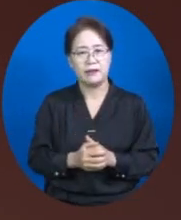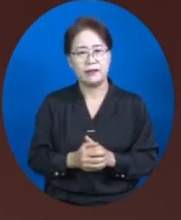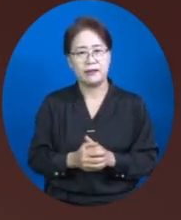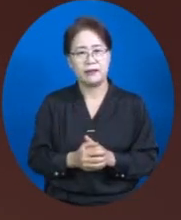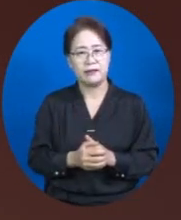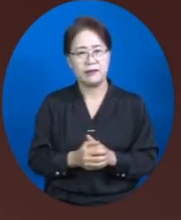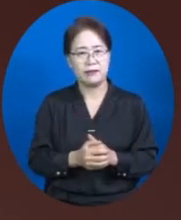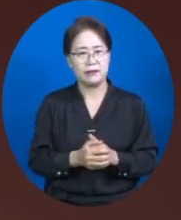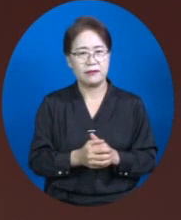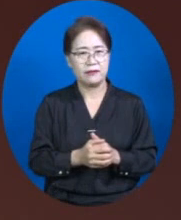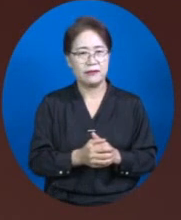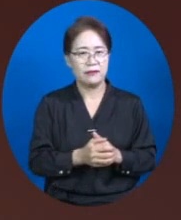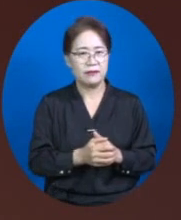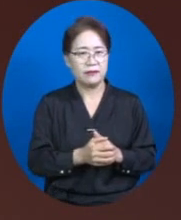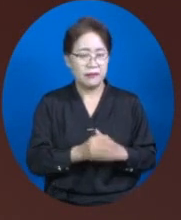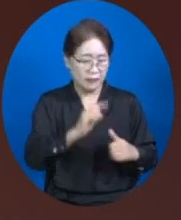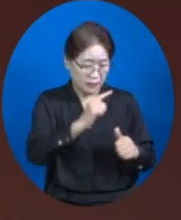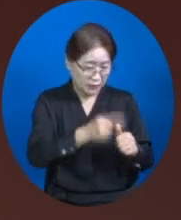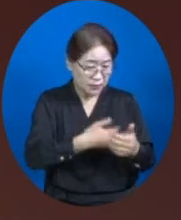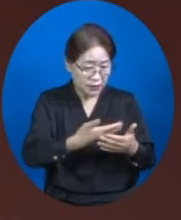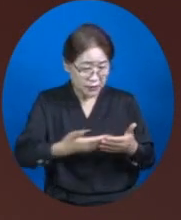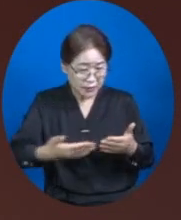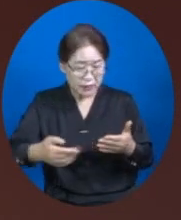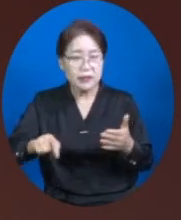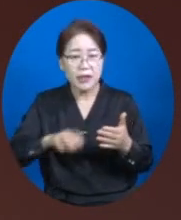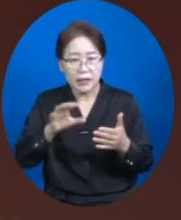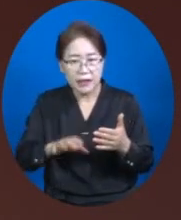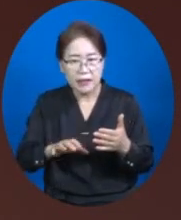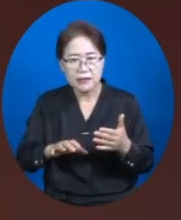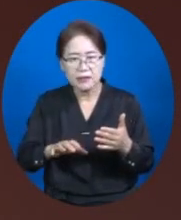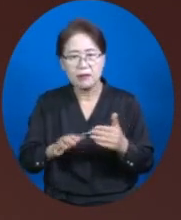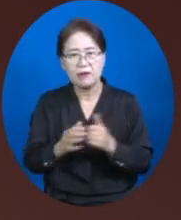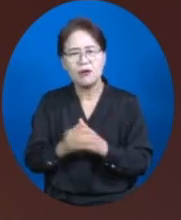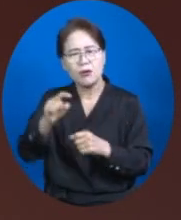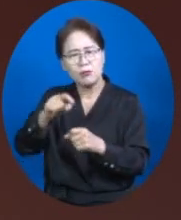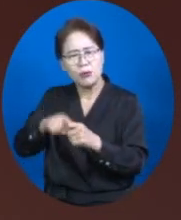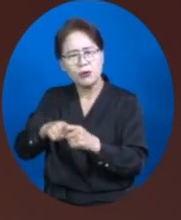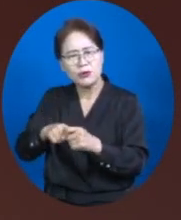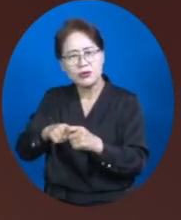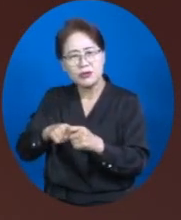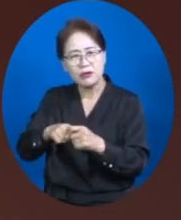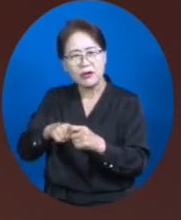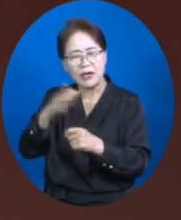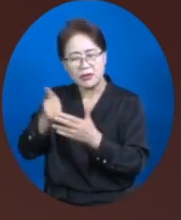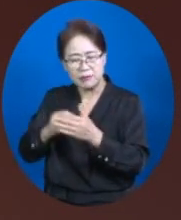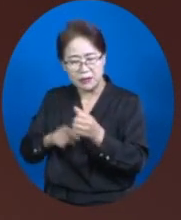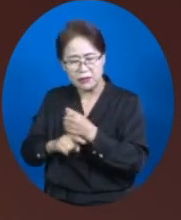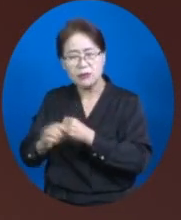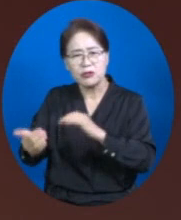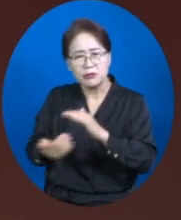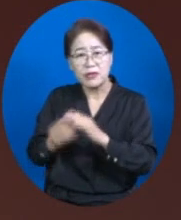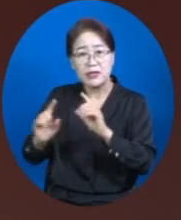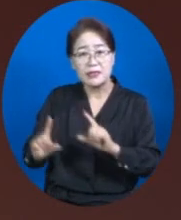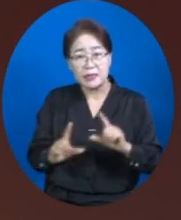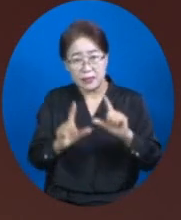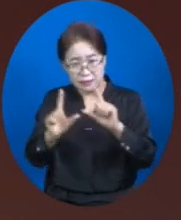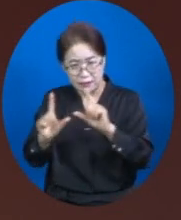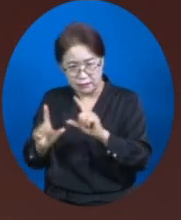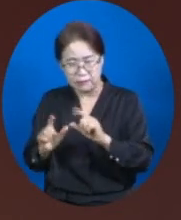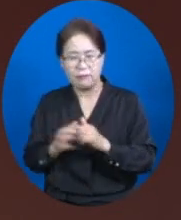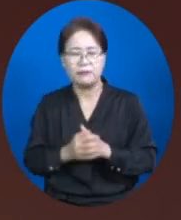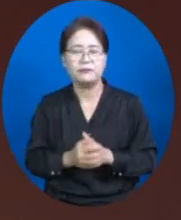그러니까 크로노스의 시간 속에 들어오셔서 카이로스의 삶을 사셨던 것입니다 그러므로 카이로스는